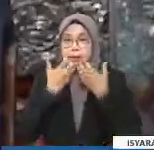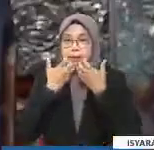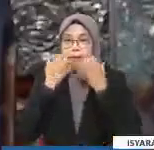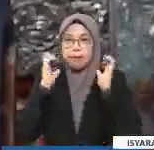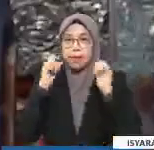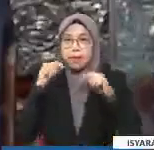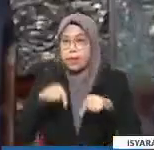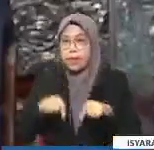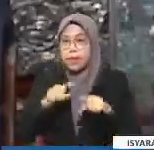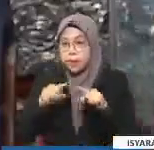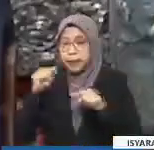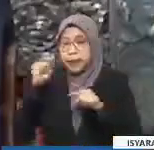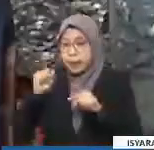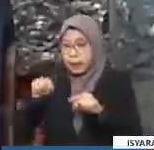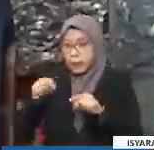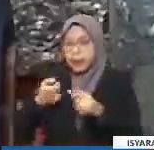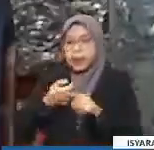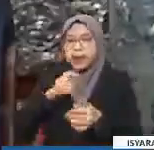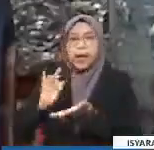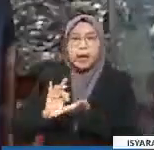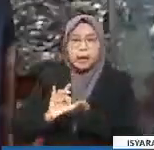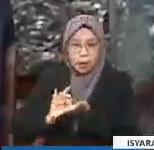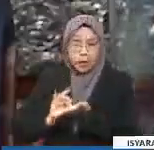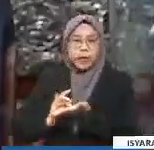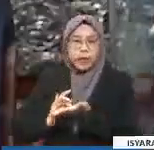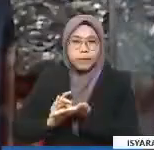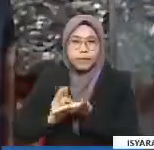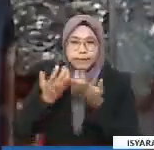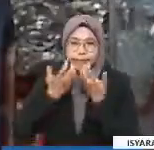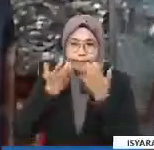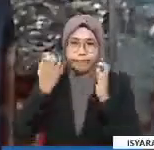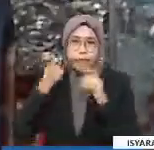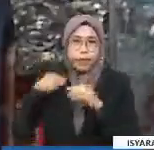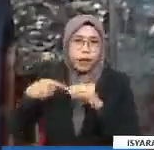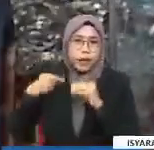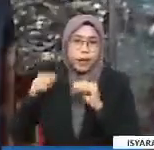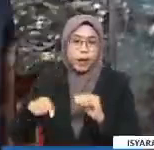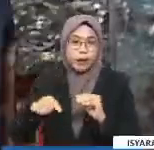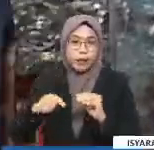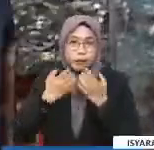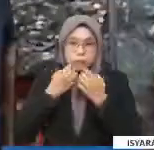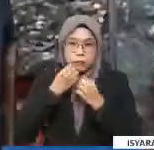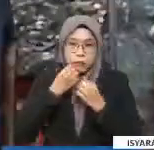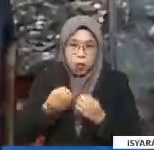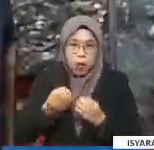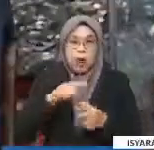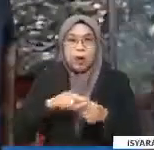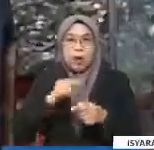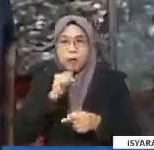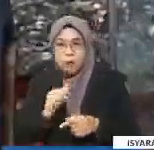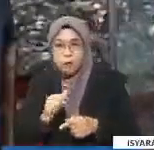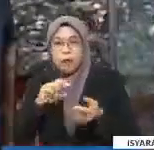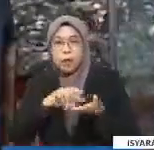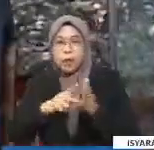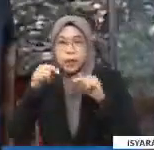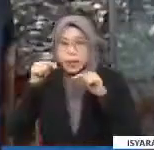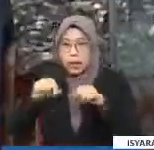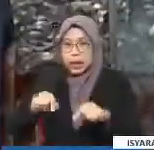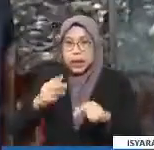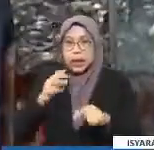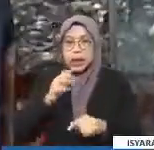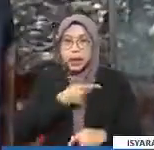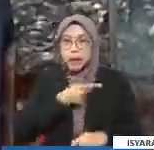kepakaran. Ini kepakaran di medical authority, ya. Jadi kita bergantung kepada mereka lah. Tapi KPD